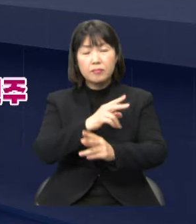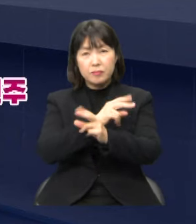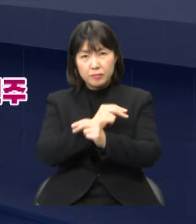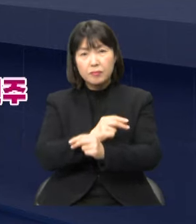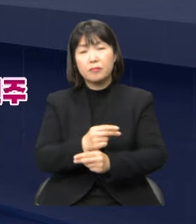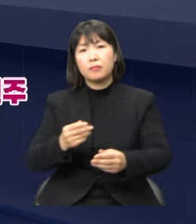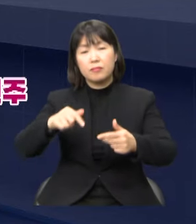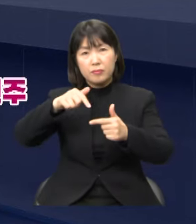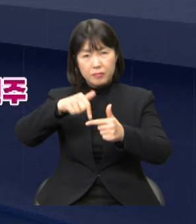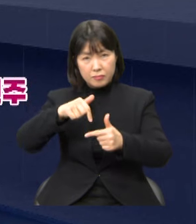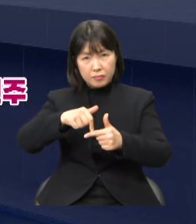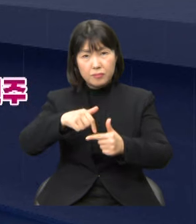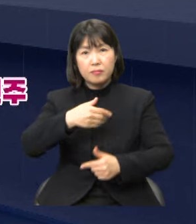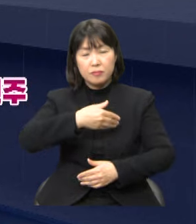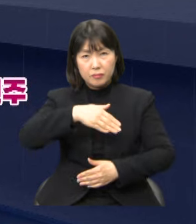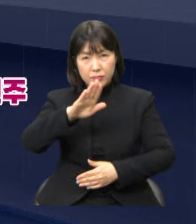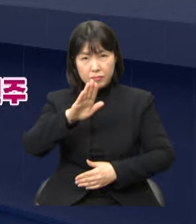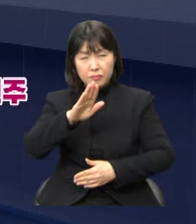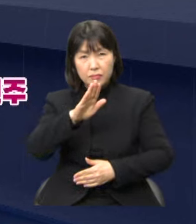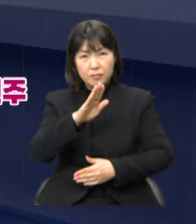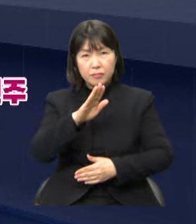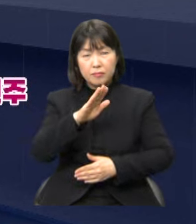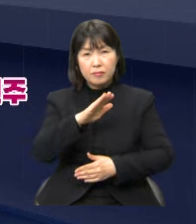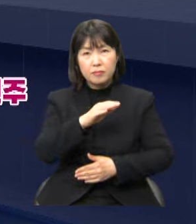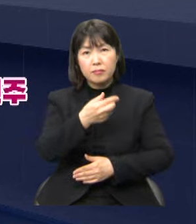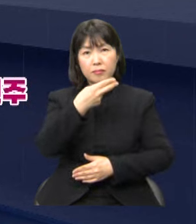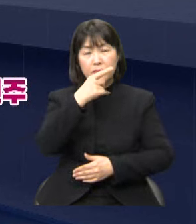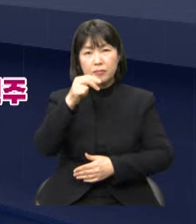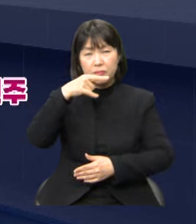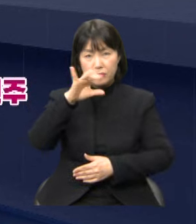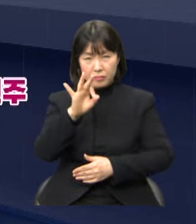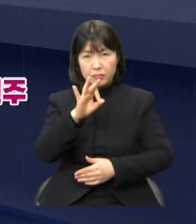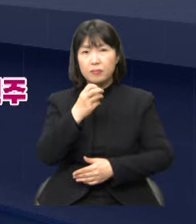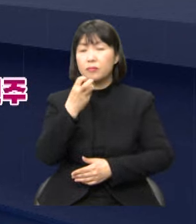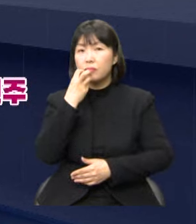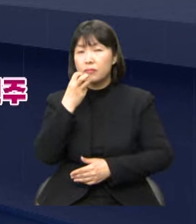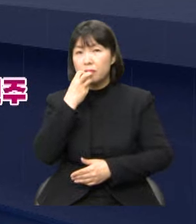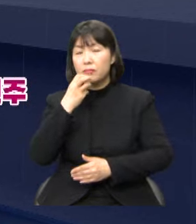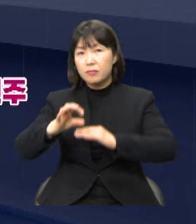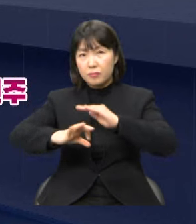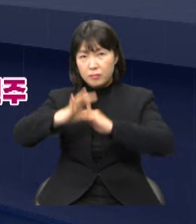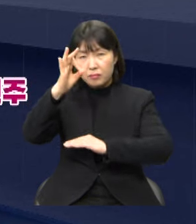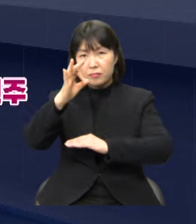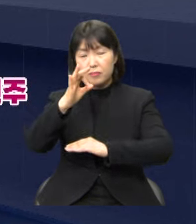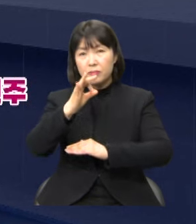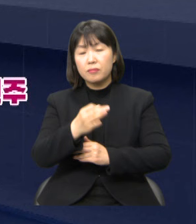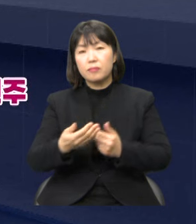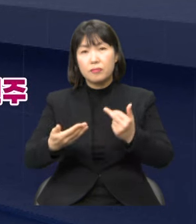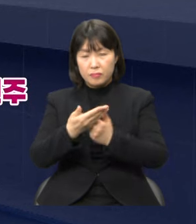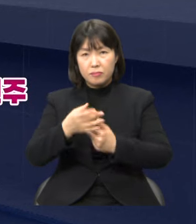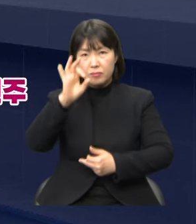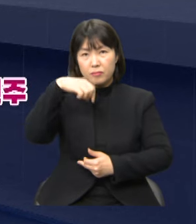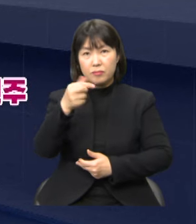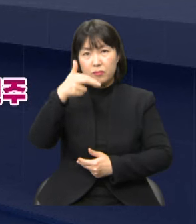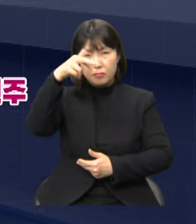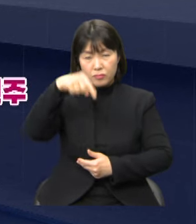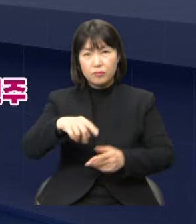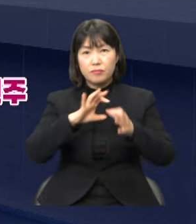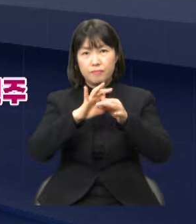김포 검단은 대장에서 분기해 서울 동쪽으로는 강원도 원주까지 연결됩니다